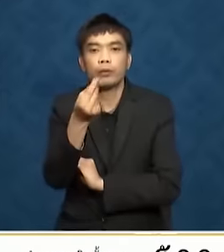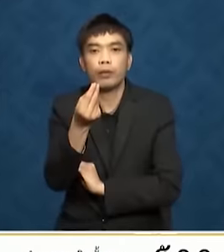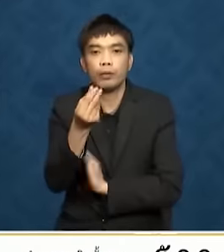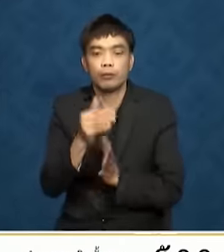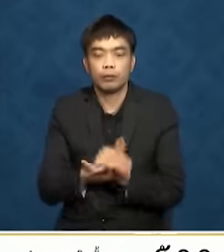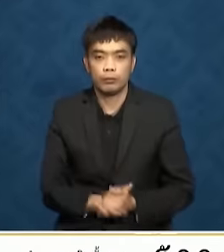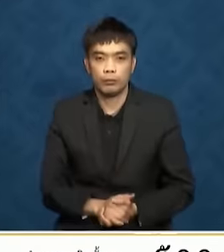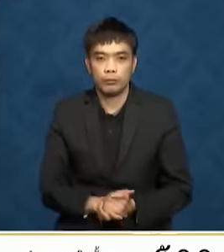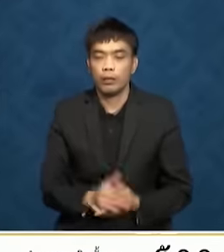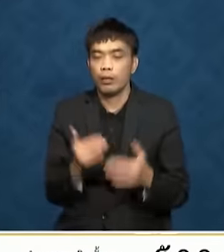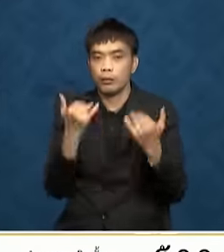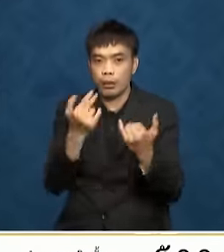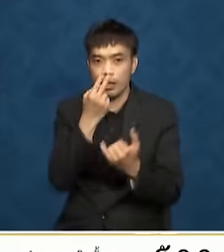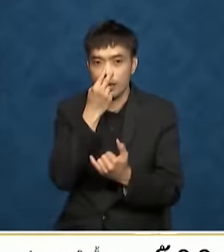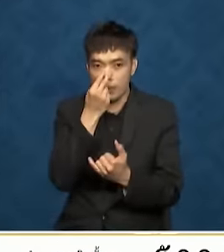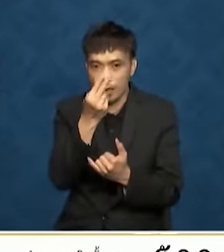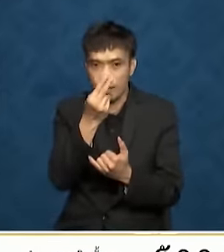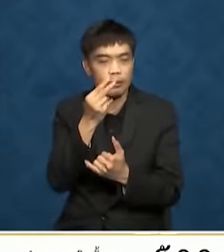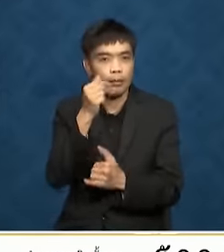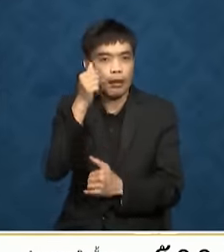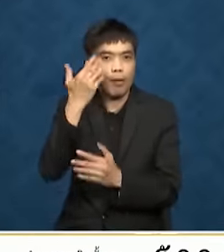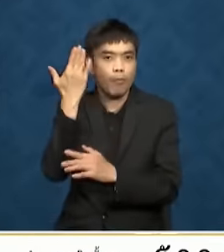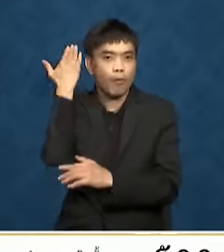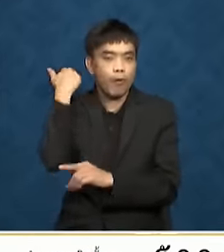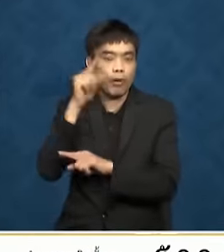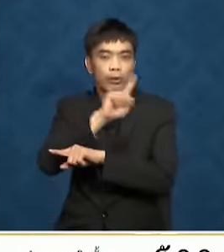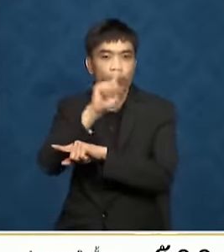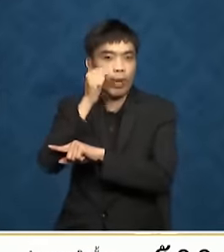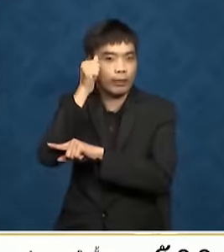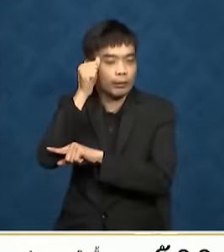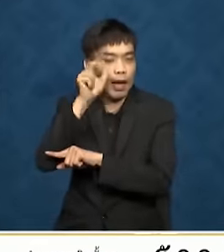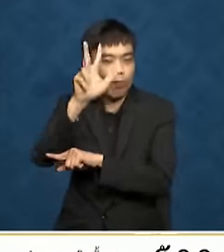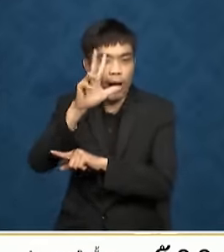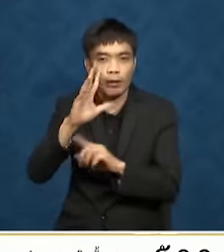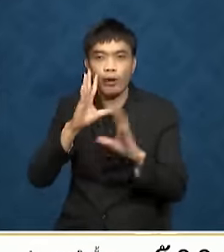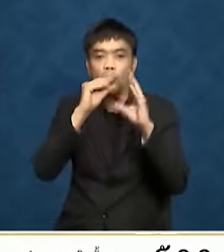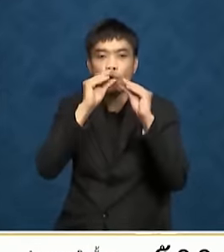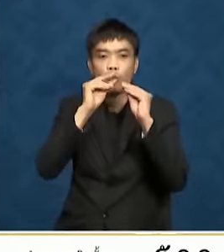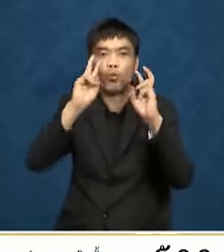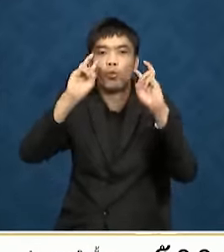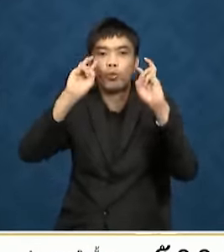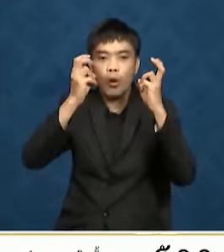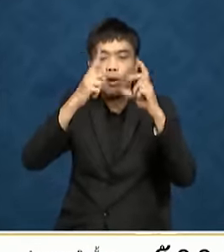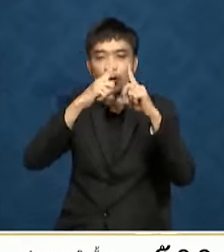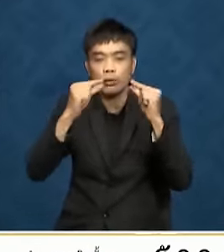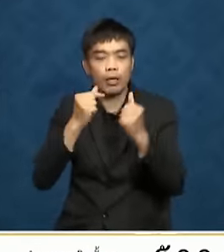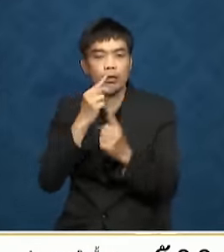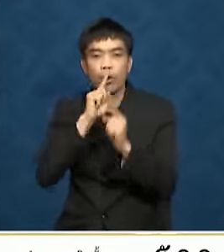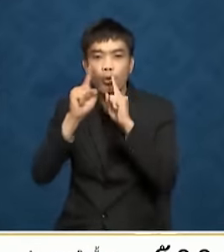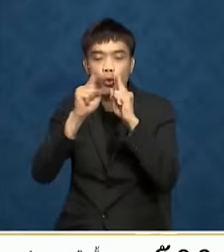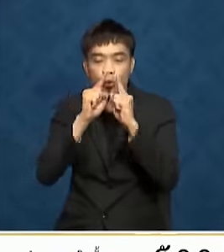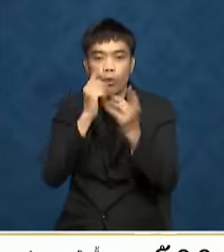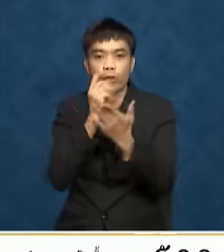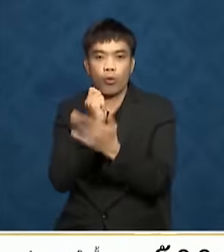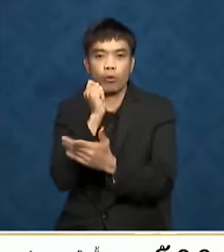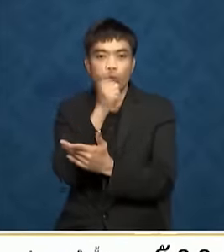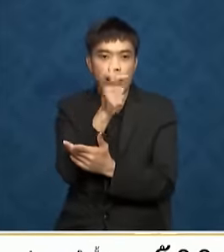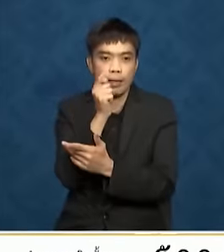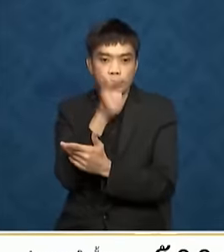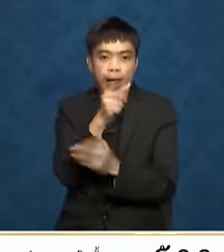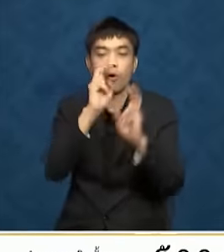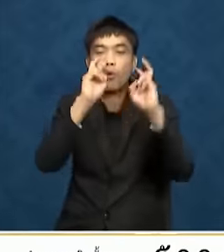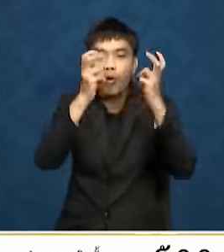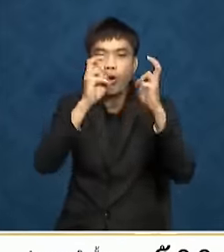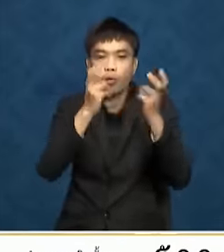นี้นี่ยังไม่ค่อยเห็นในช่วง 3วันที่ผ่านมาเน้นแต่ในเรื่องของรายจ่ายมันทำให้เห็นภาพไม่ไม่ครบ